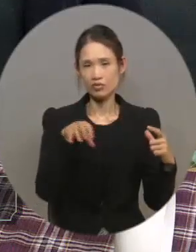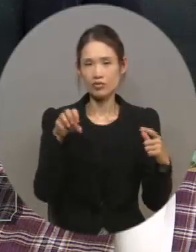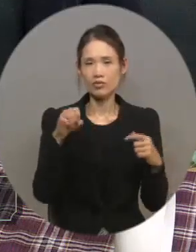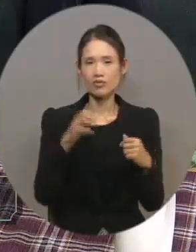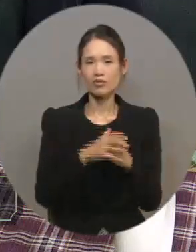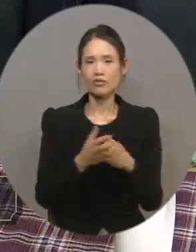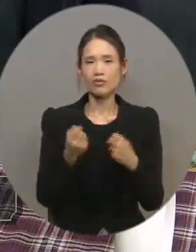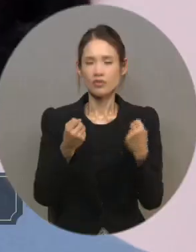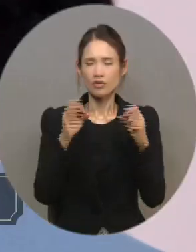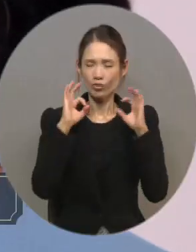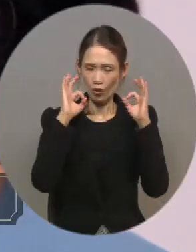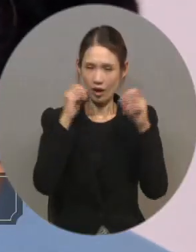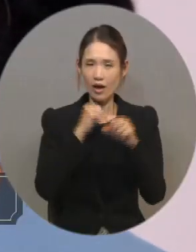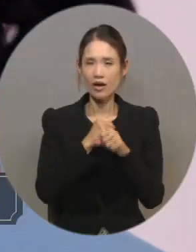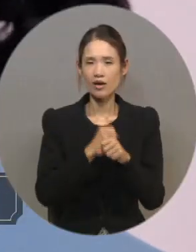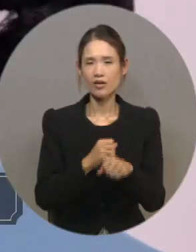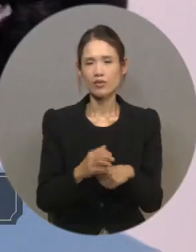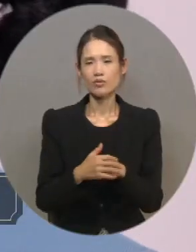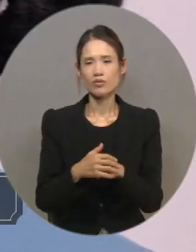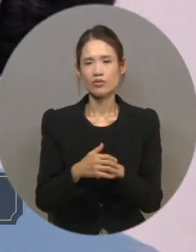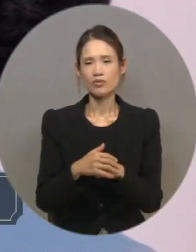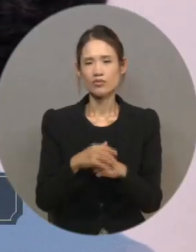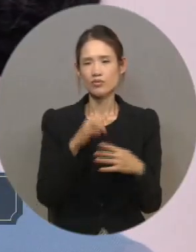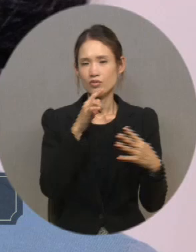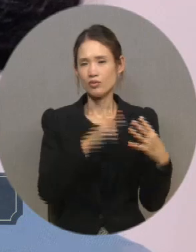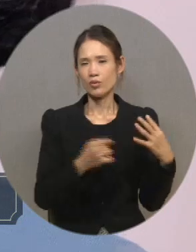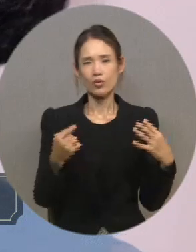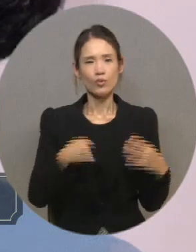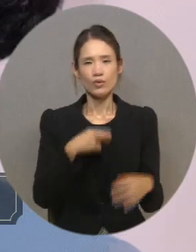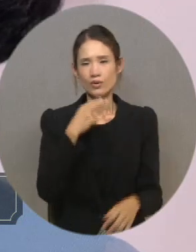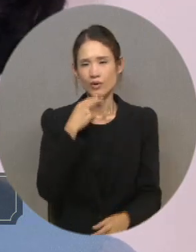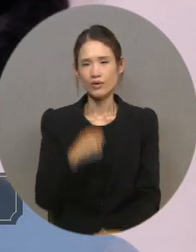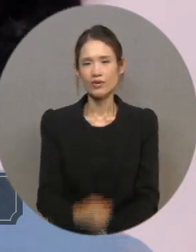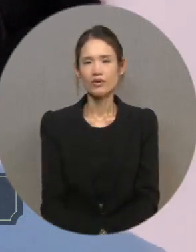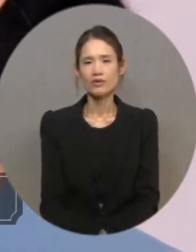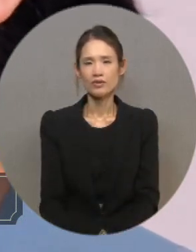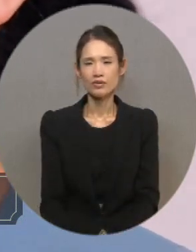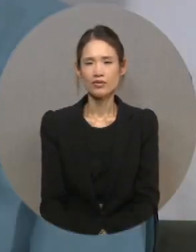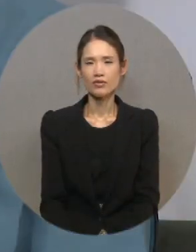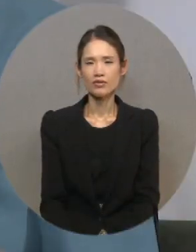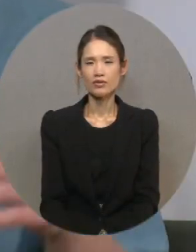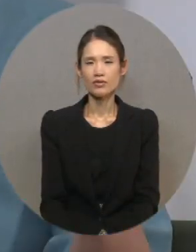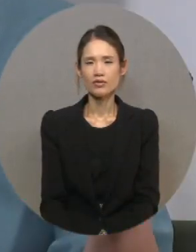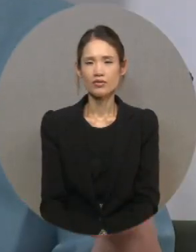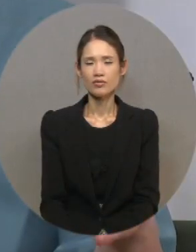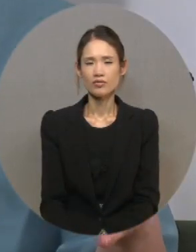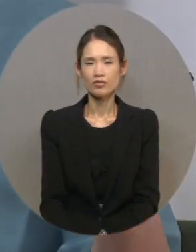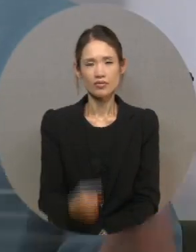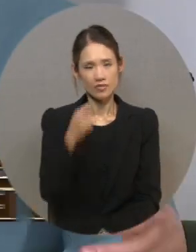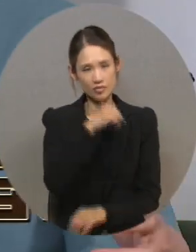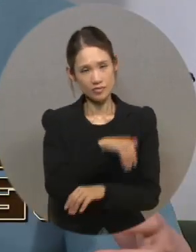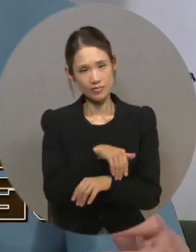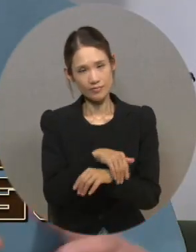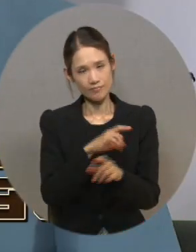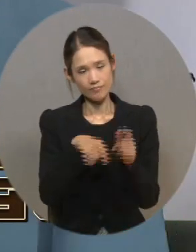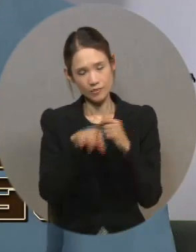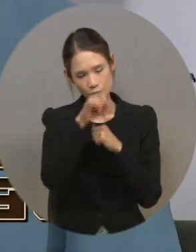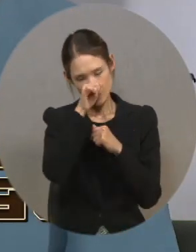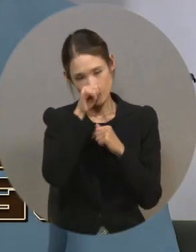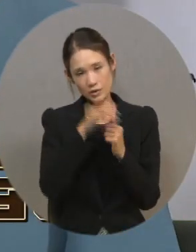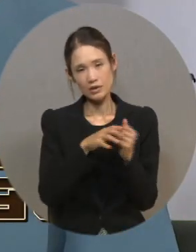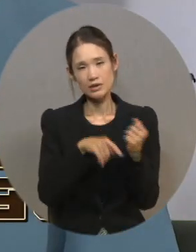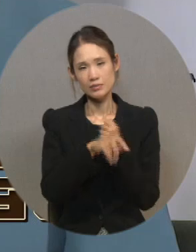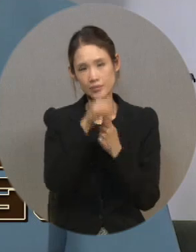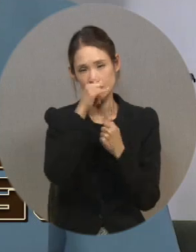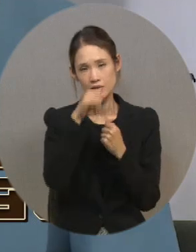하려고 애를 쓰고 막 이래서 저희들한테까지 순서가 안 오는 거예요. 그래서 전략적으로 이게 의미 있고